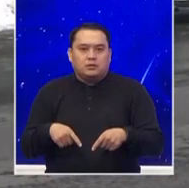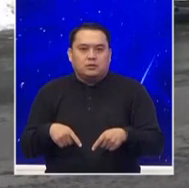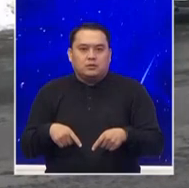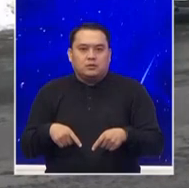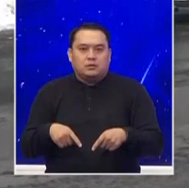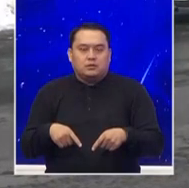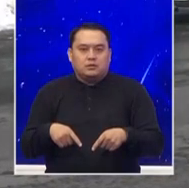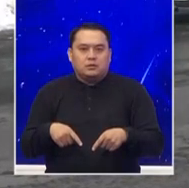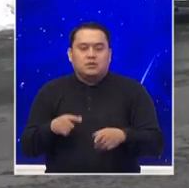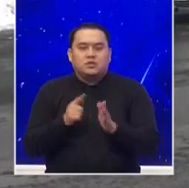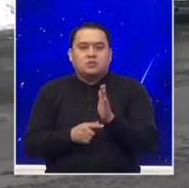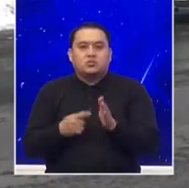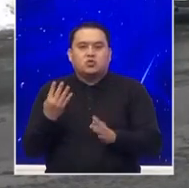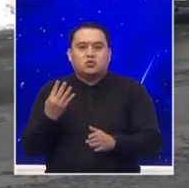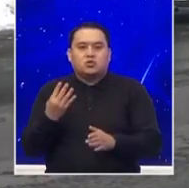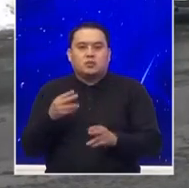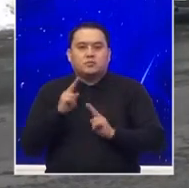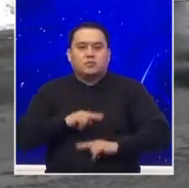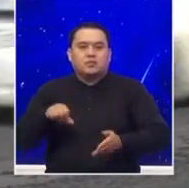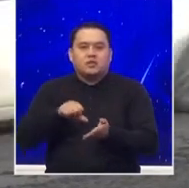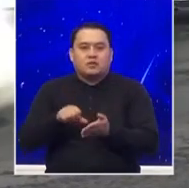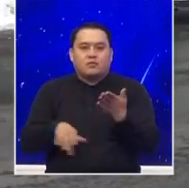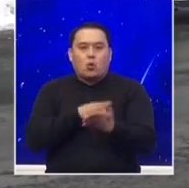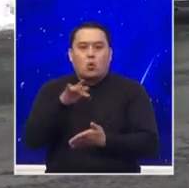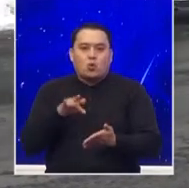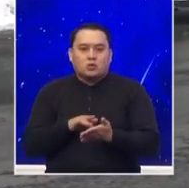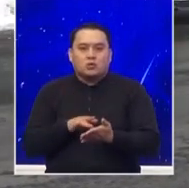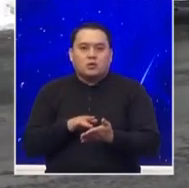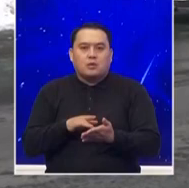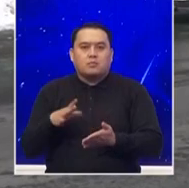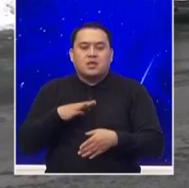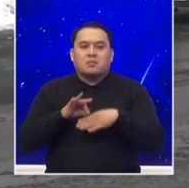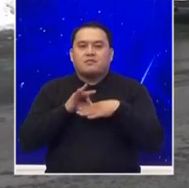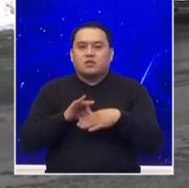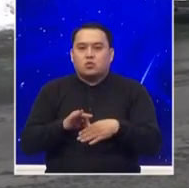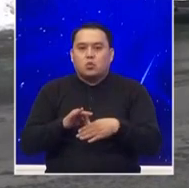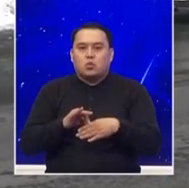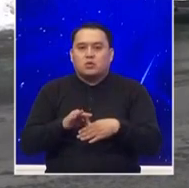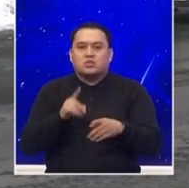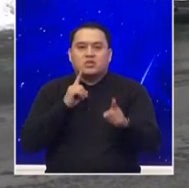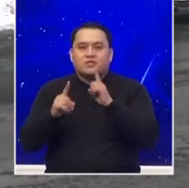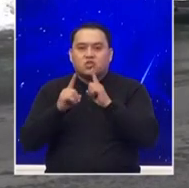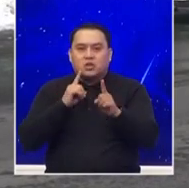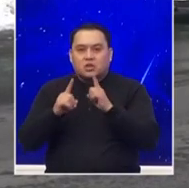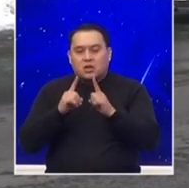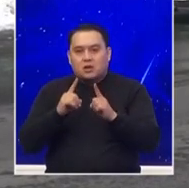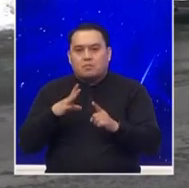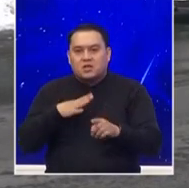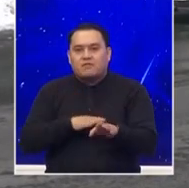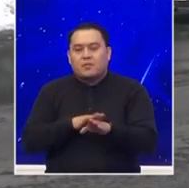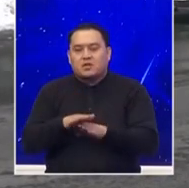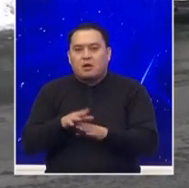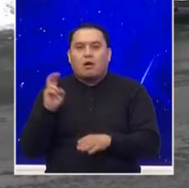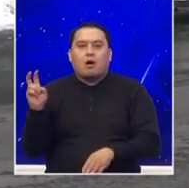74 представителями КСК по городу было проведено онлайн-совещание. Был осуществлен